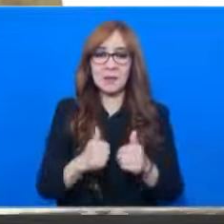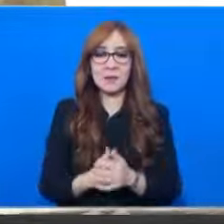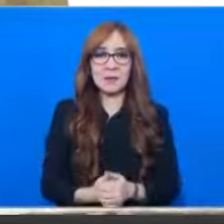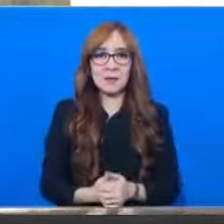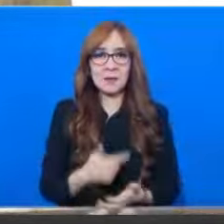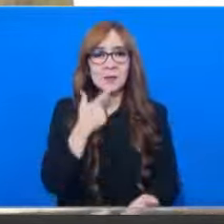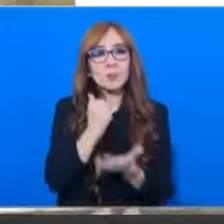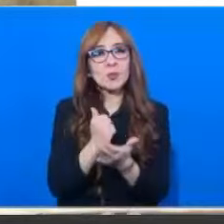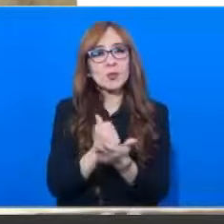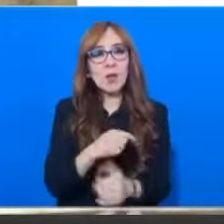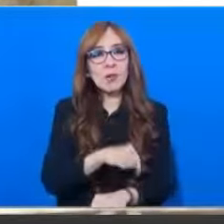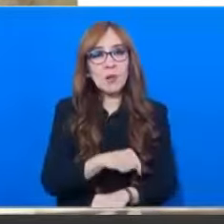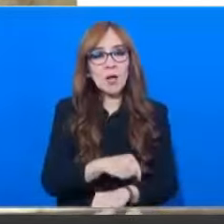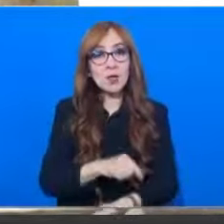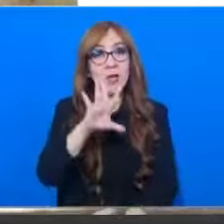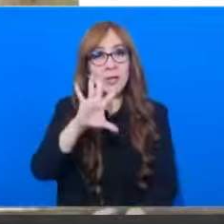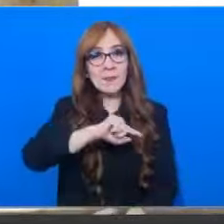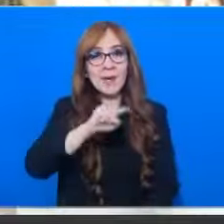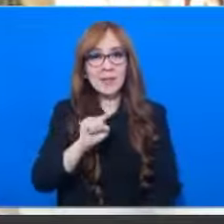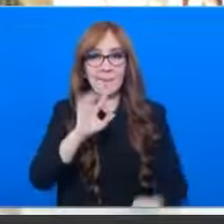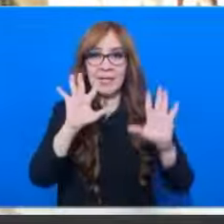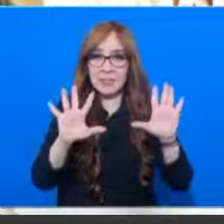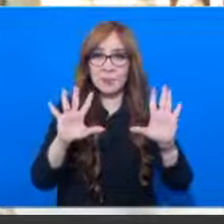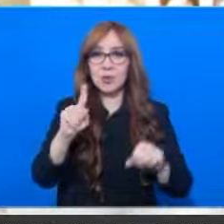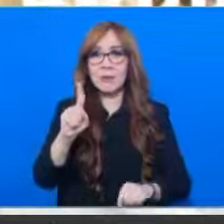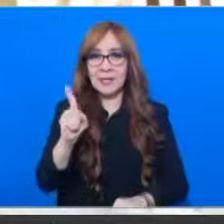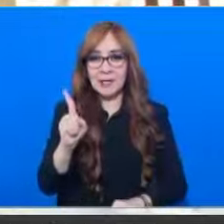sampai 10 menit untuk mencuci beras ketan agar bersih sempurna.